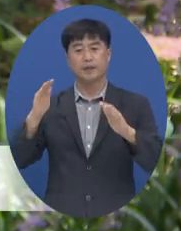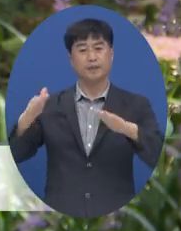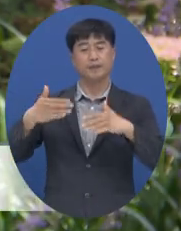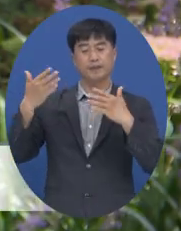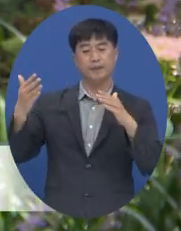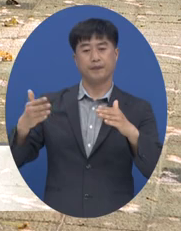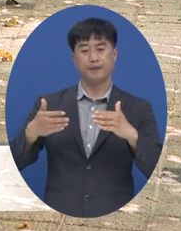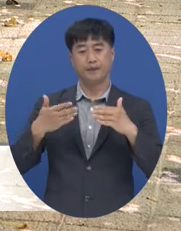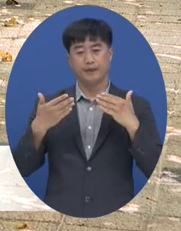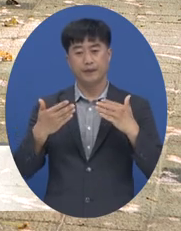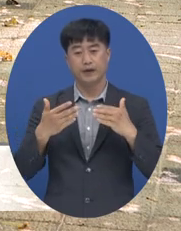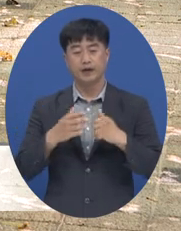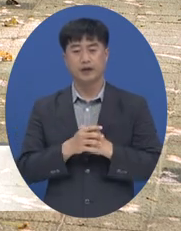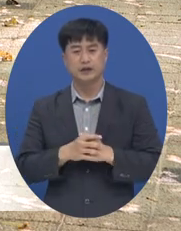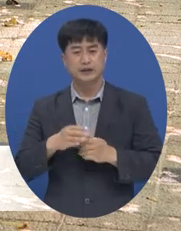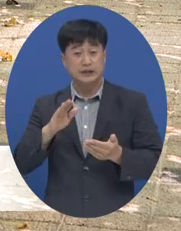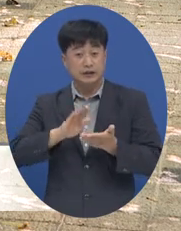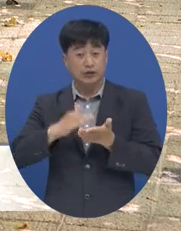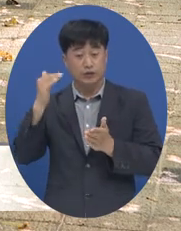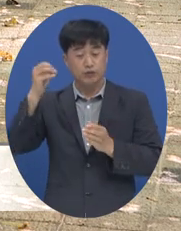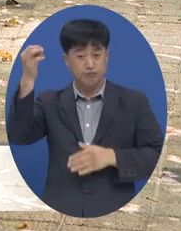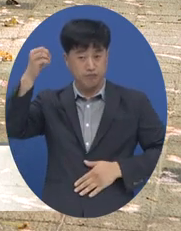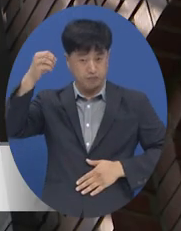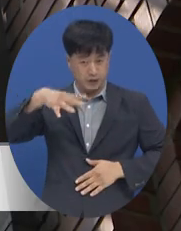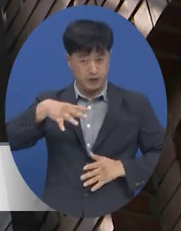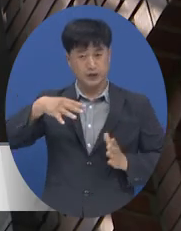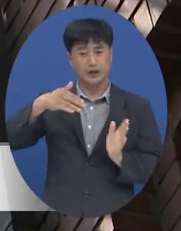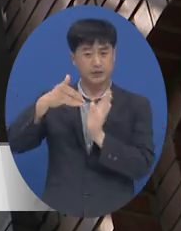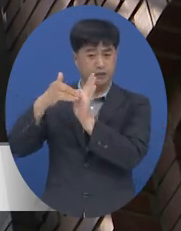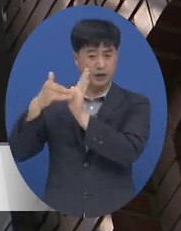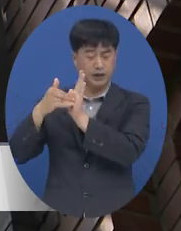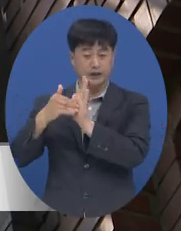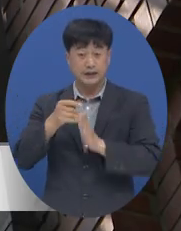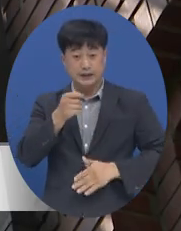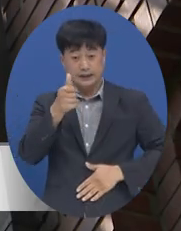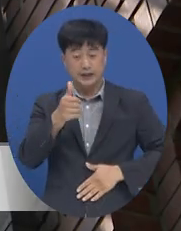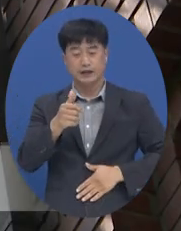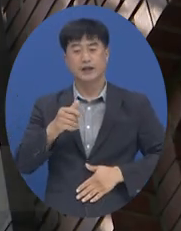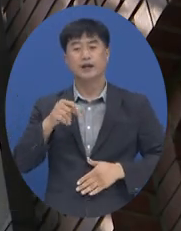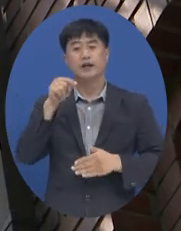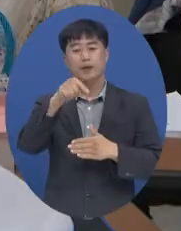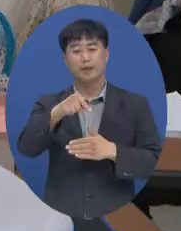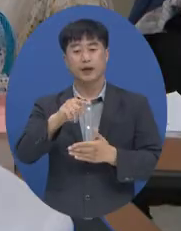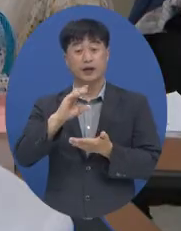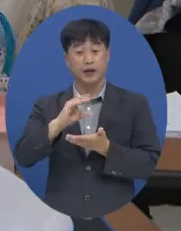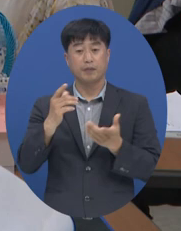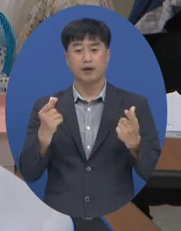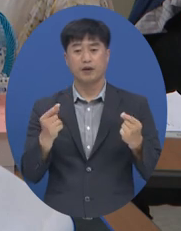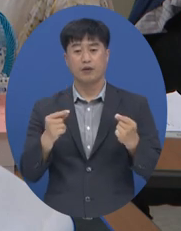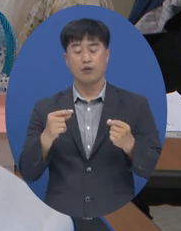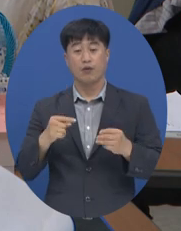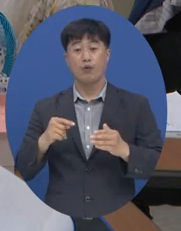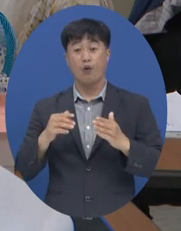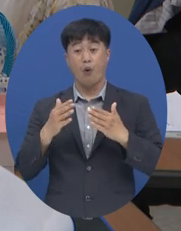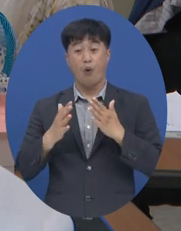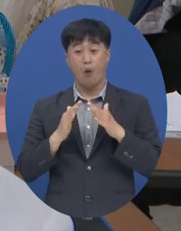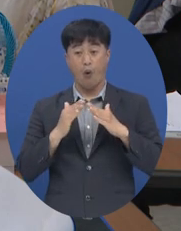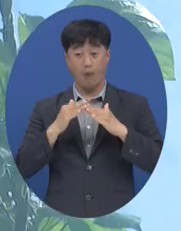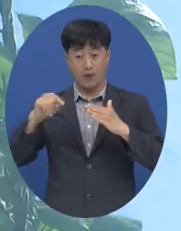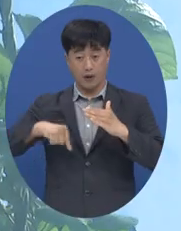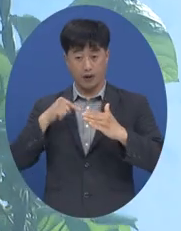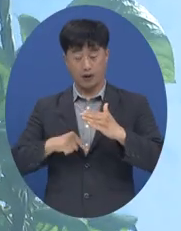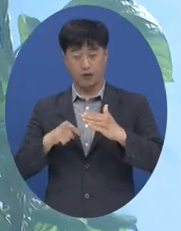살랑살랑 바람이 불면서 뙤약볕을 가려줘 마치 작은 야외 카페 같기도 하고 건물 안도 열을